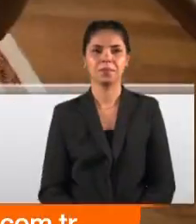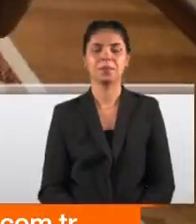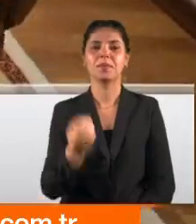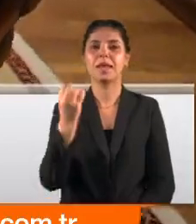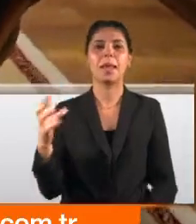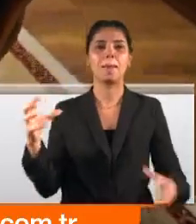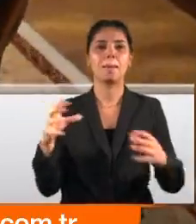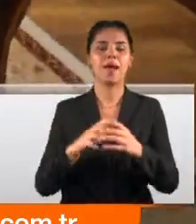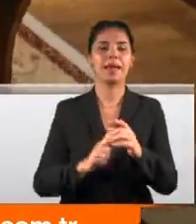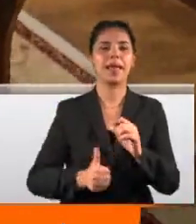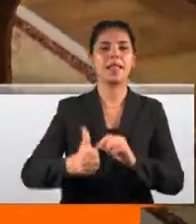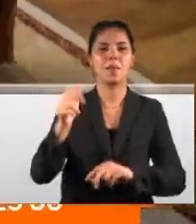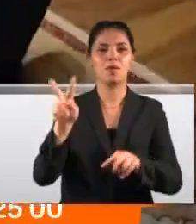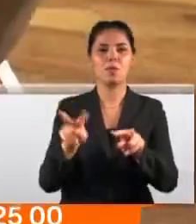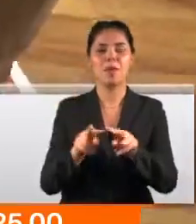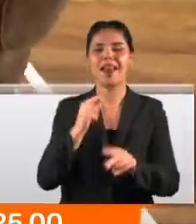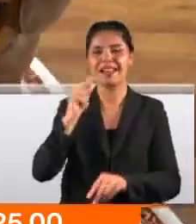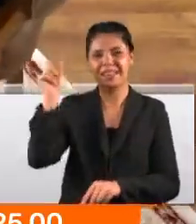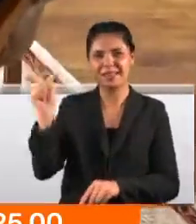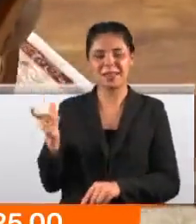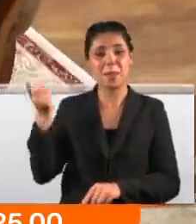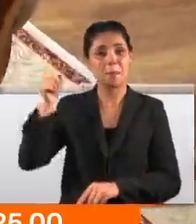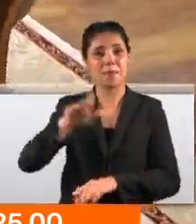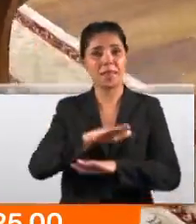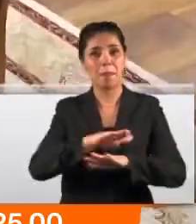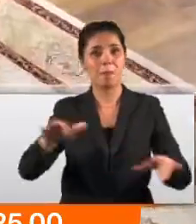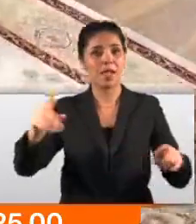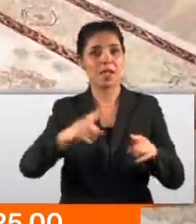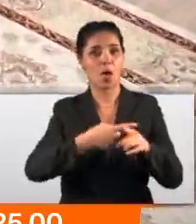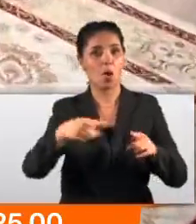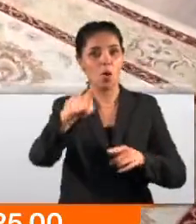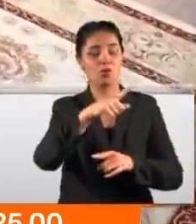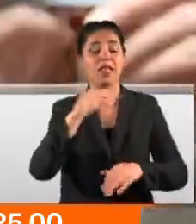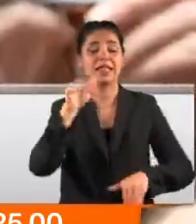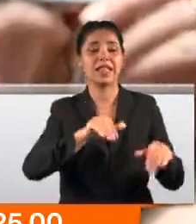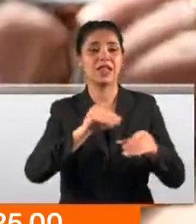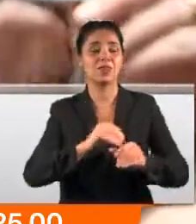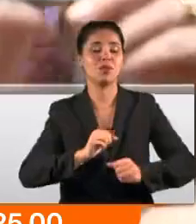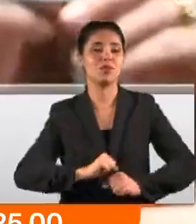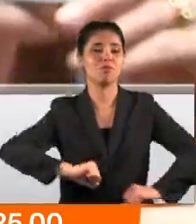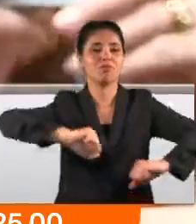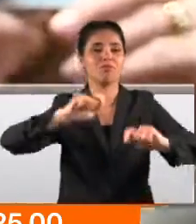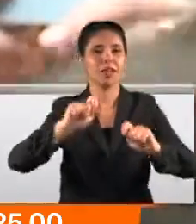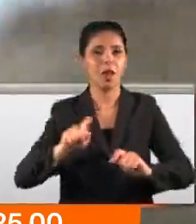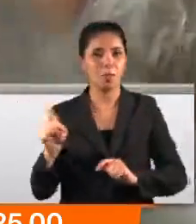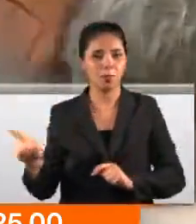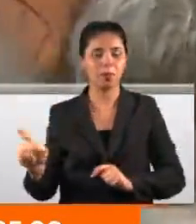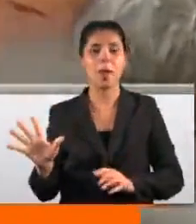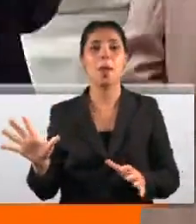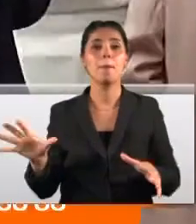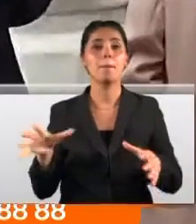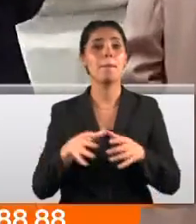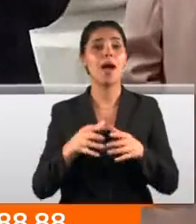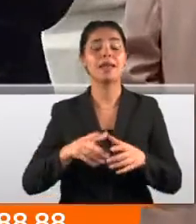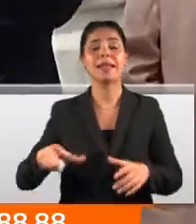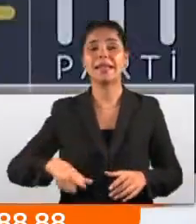İyi Parti Genel Başkanı Meral Akşener bir kez daha masa ortaklarına seçim resti çekti. Üstelik bu kez partisinin İzmir adayını